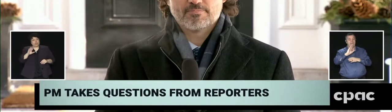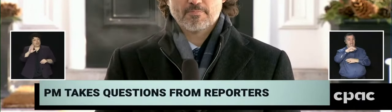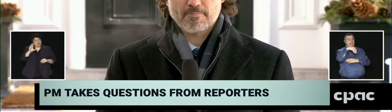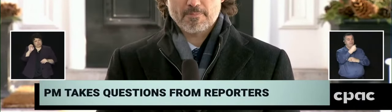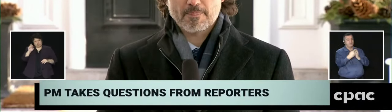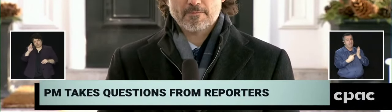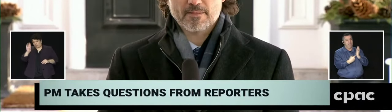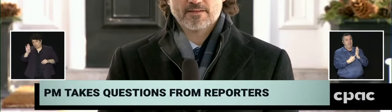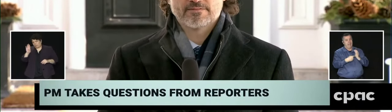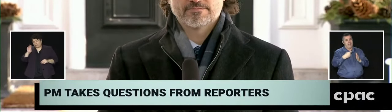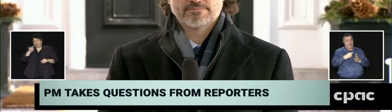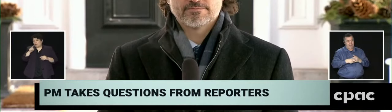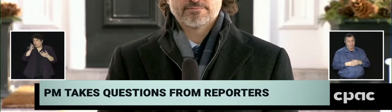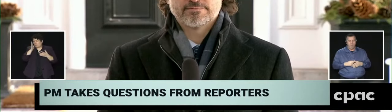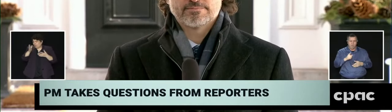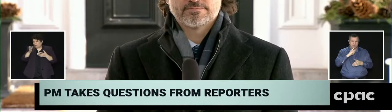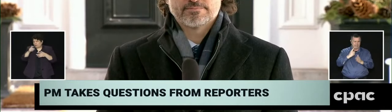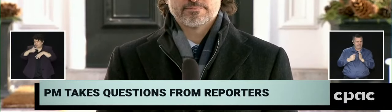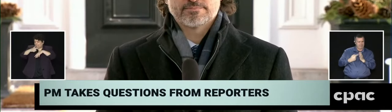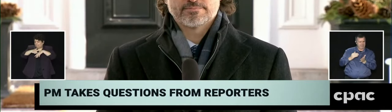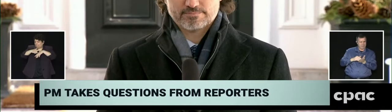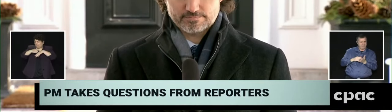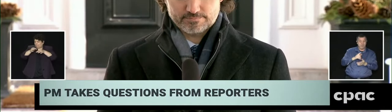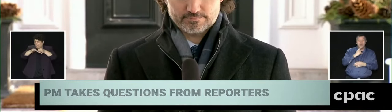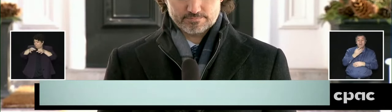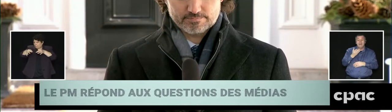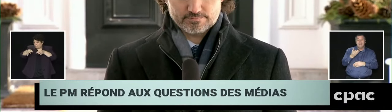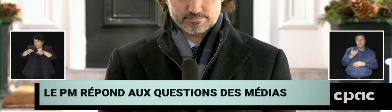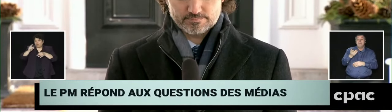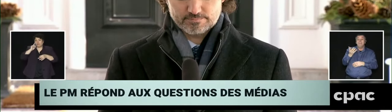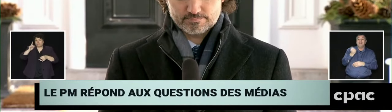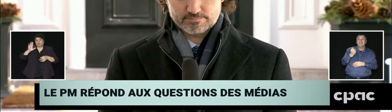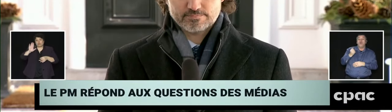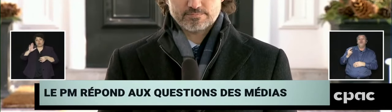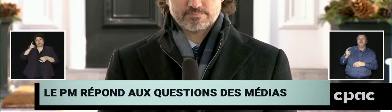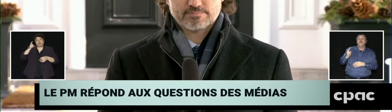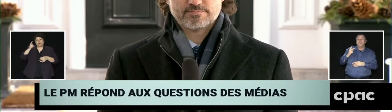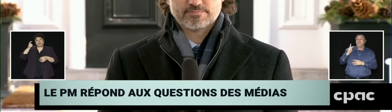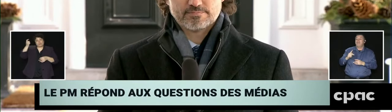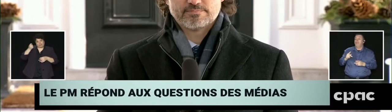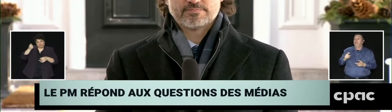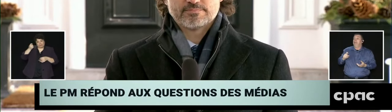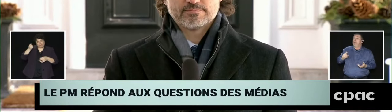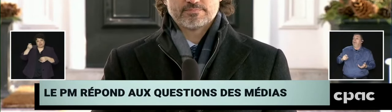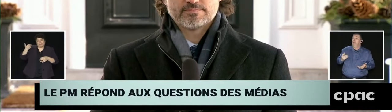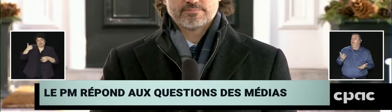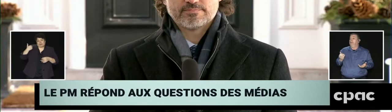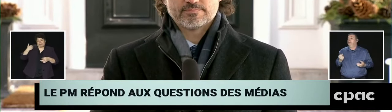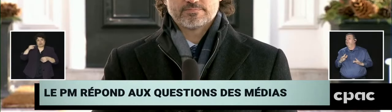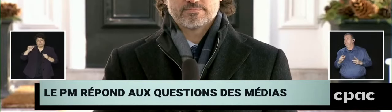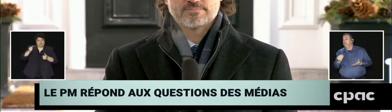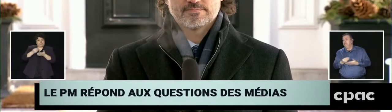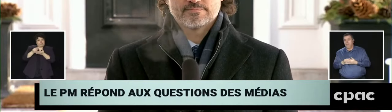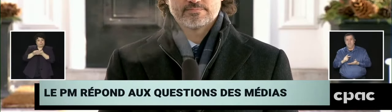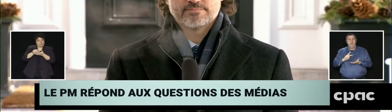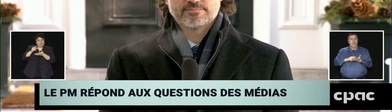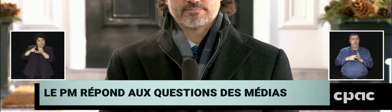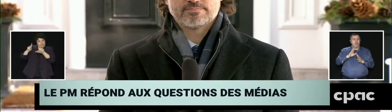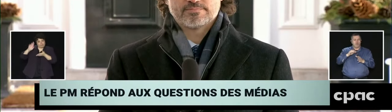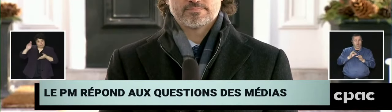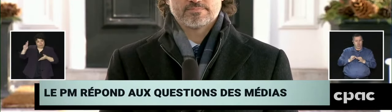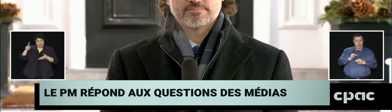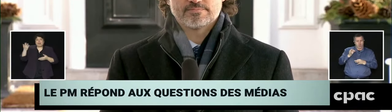doivent. En même temps, vous l'avez répété souvent, c'est une prestation d'urgence qui était pour les gens dans le besoin. Est-ce que plutôt que de retarder